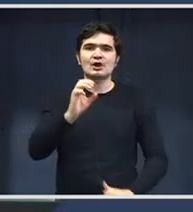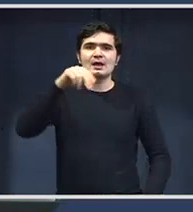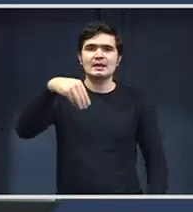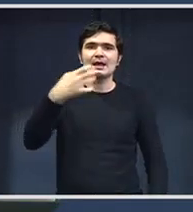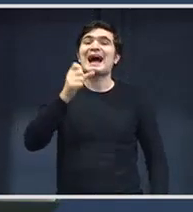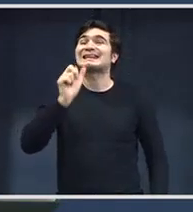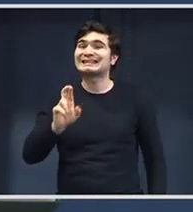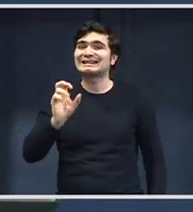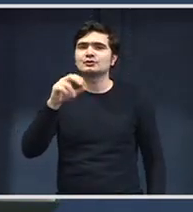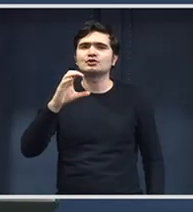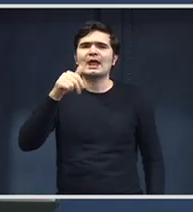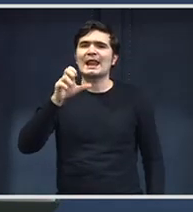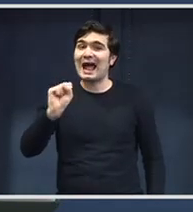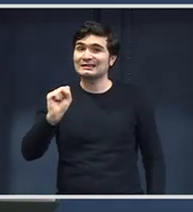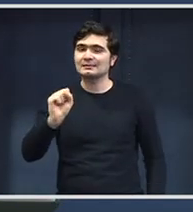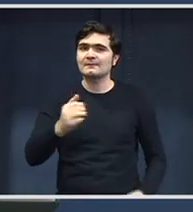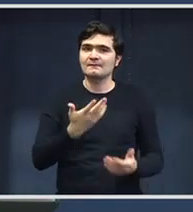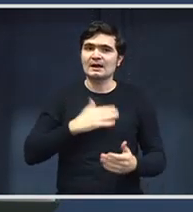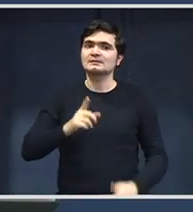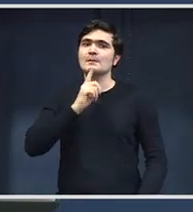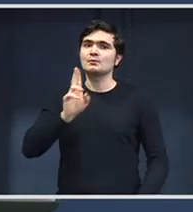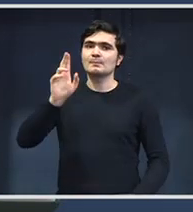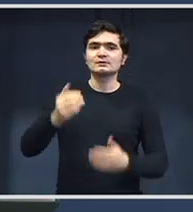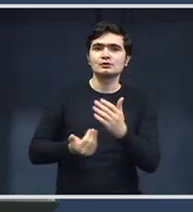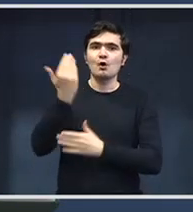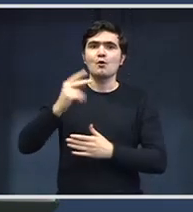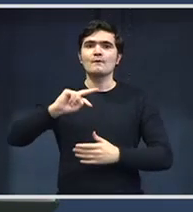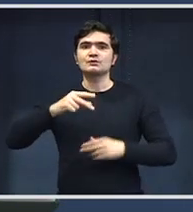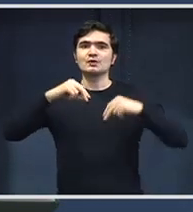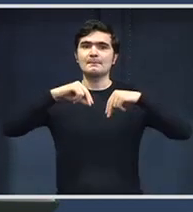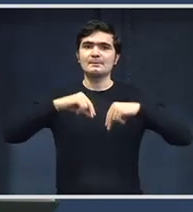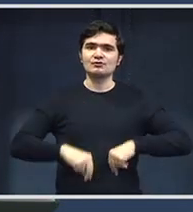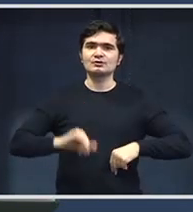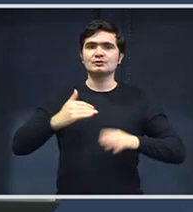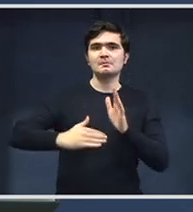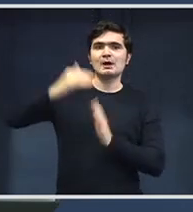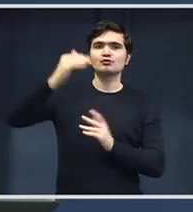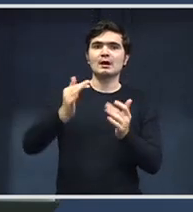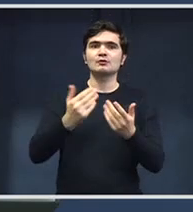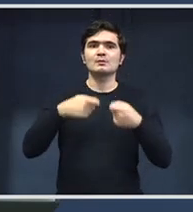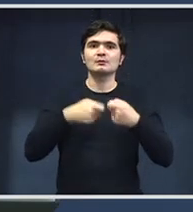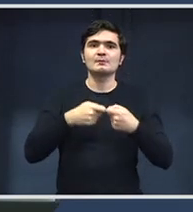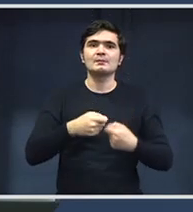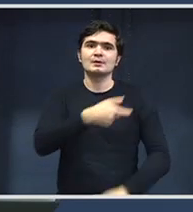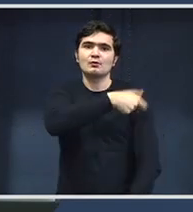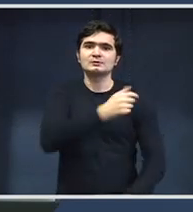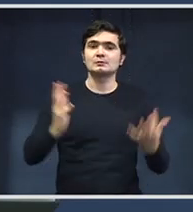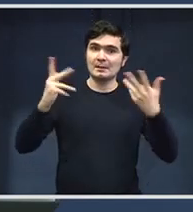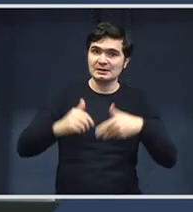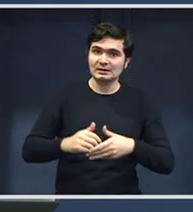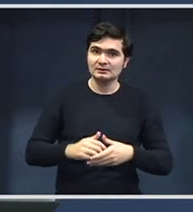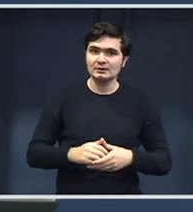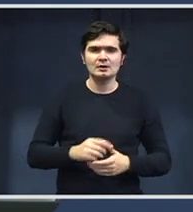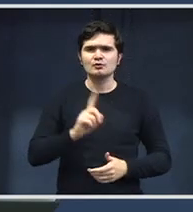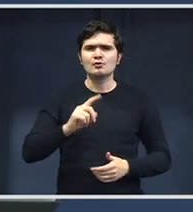aici la numirea încă unei vicepreședinte și majorarea numărului de membri în Consiliul de Administrație. Este nevoie de așa ceva? Este